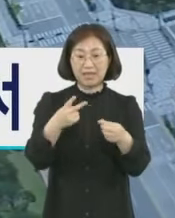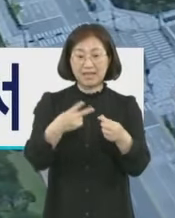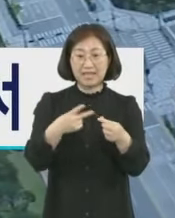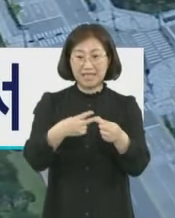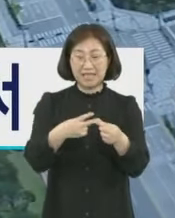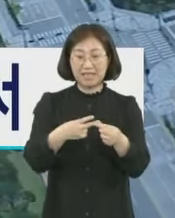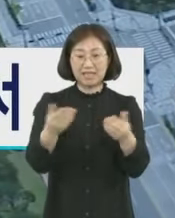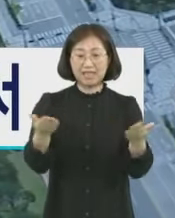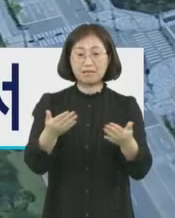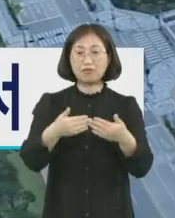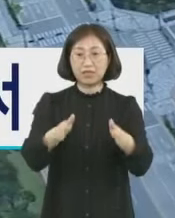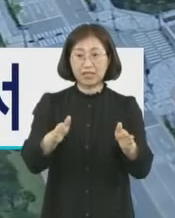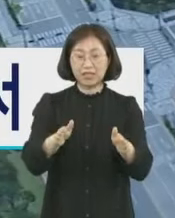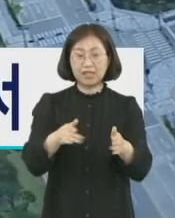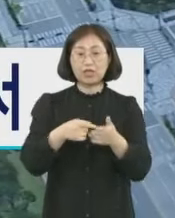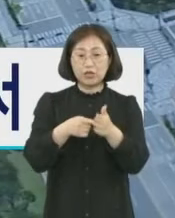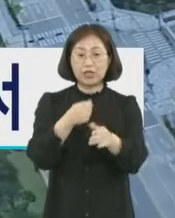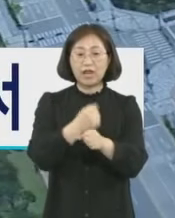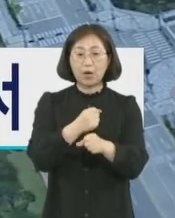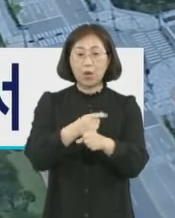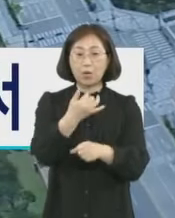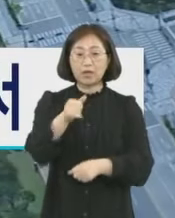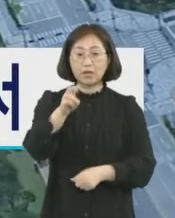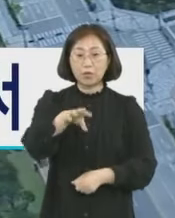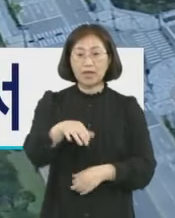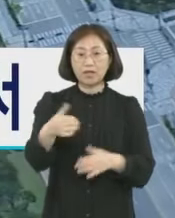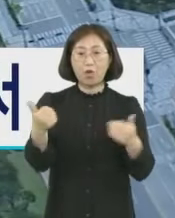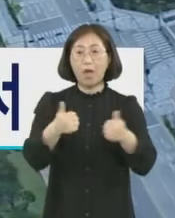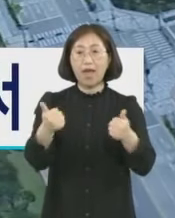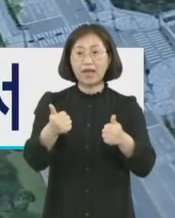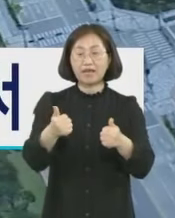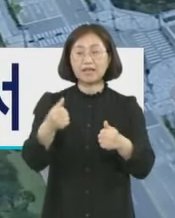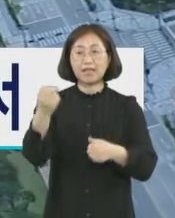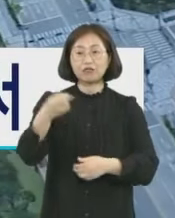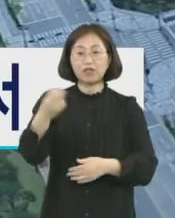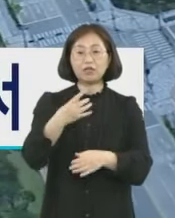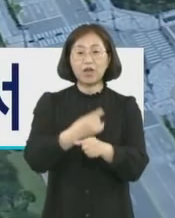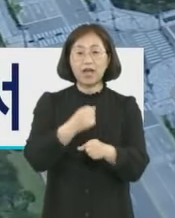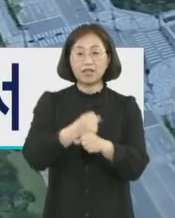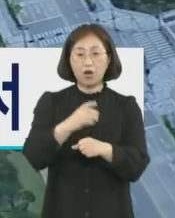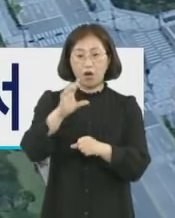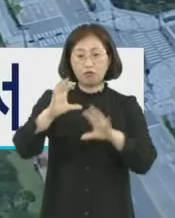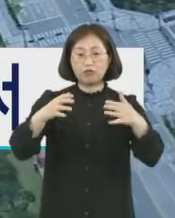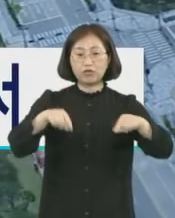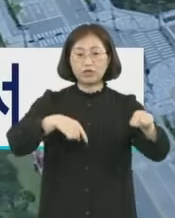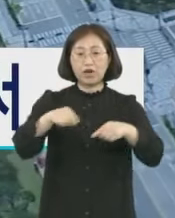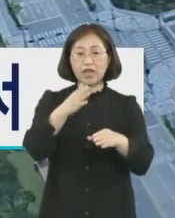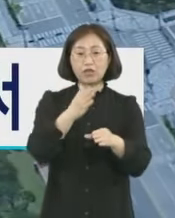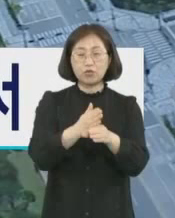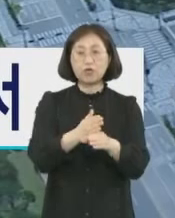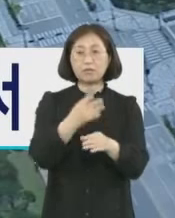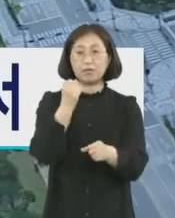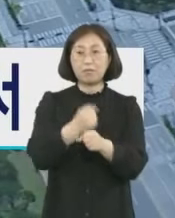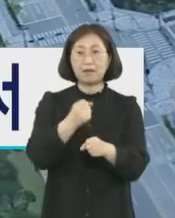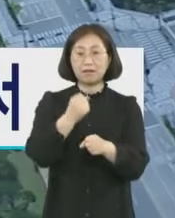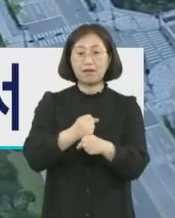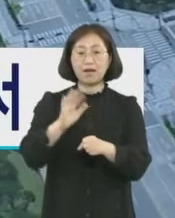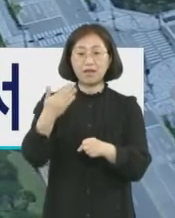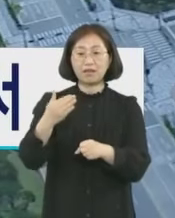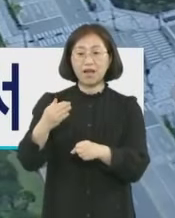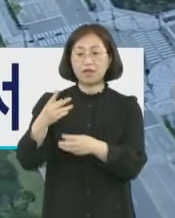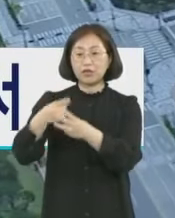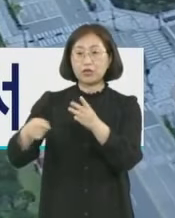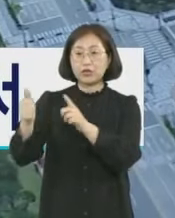추진하고 세종에서 국무회의도 자주 열어 세종을 국정의 중심으로 만들어야 한다는 윤석열 당선인의